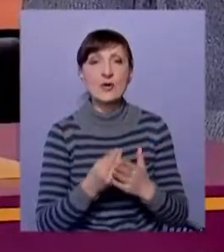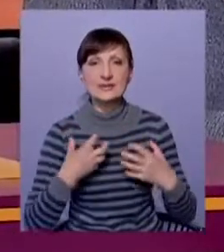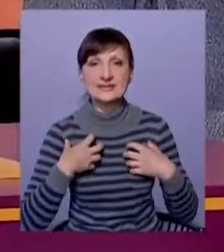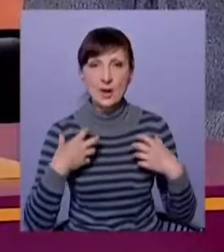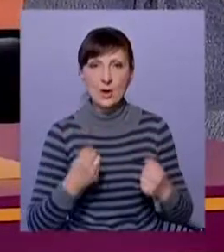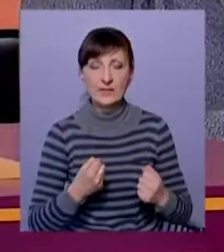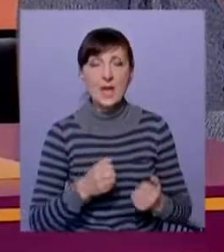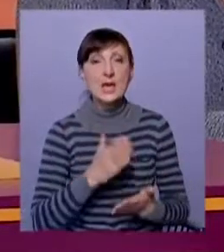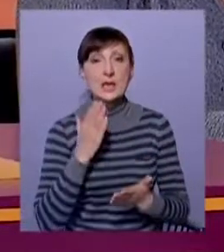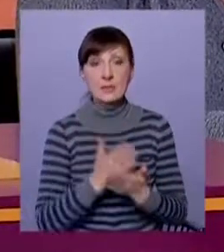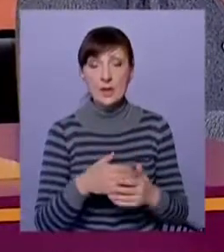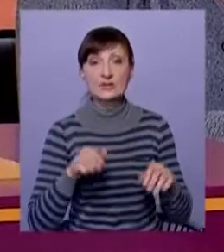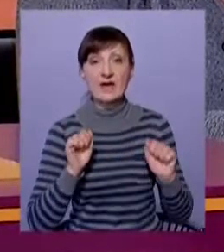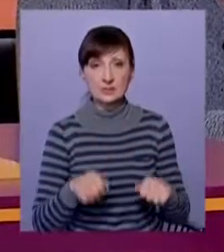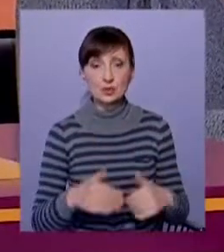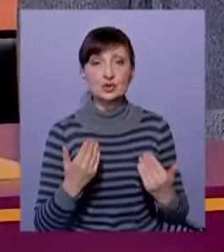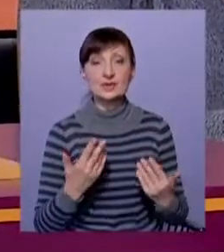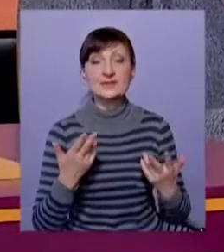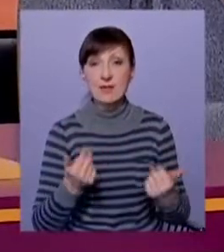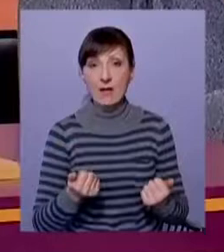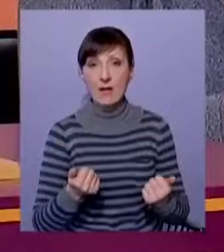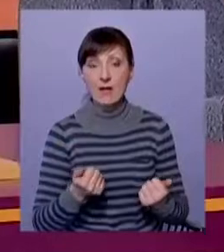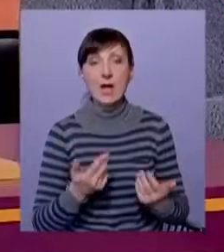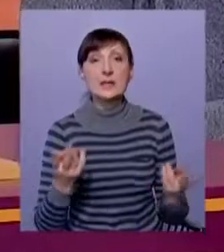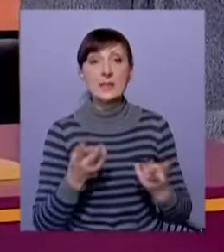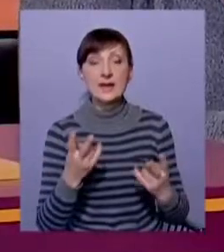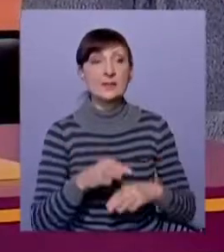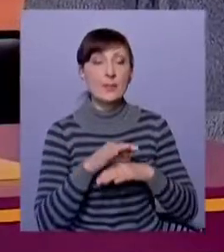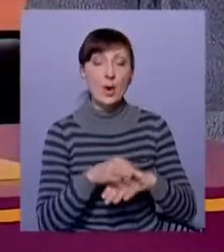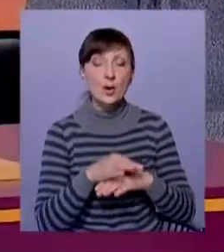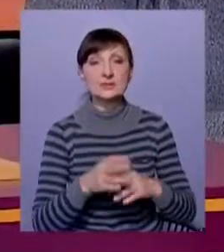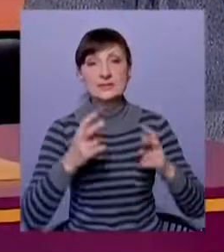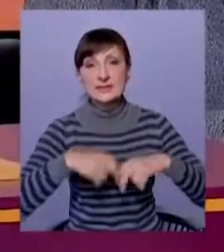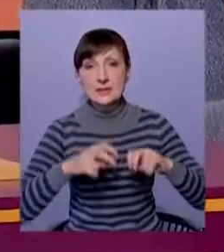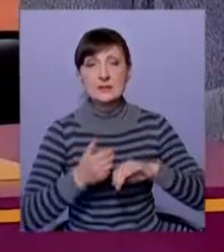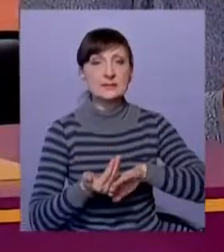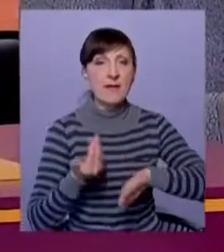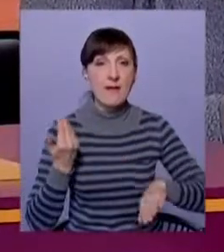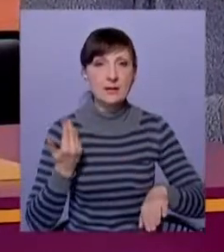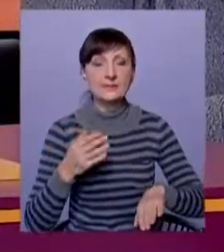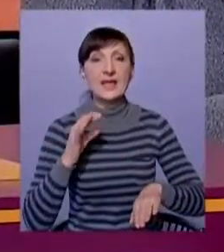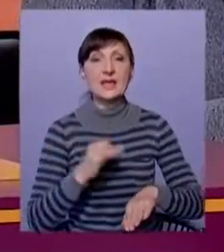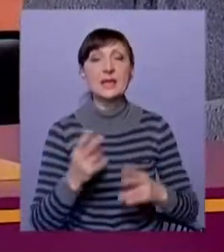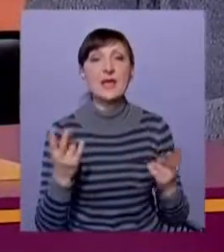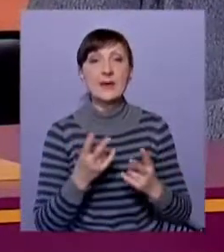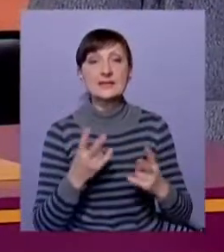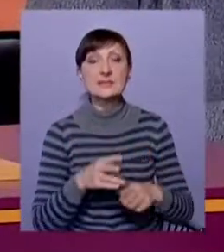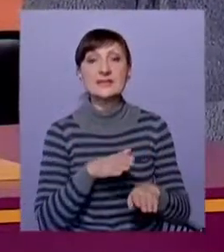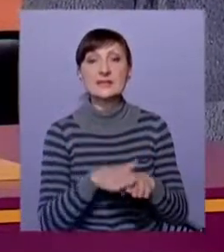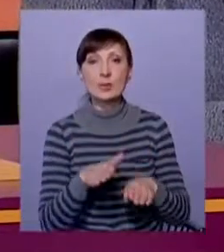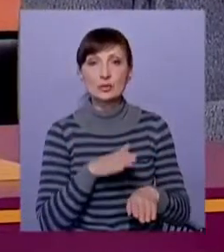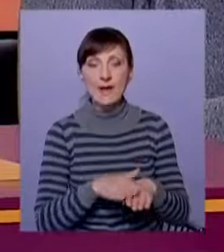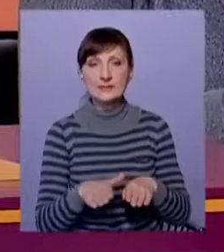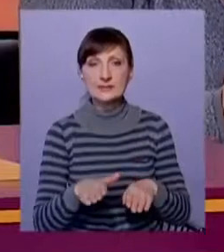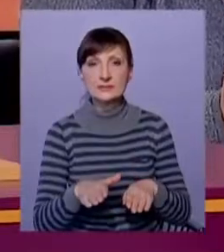что имеющиеся возможности, это и необходимость прохождения скринингов, и необходимость соблюдать